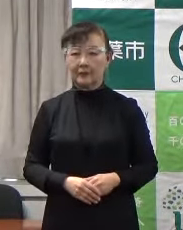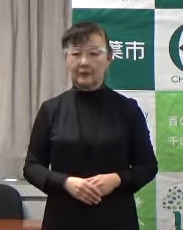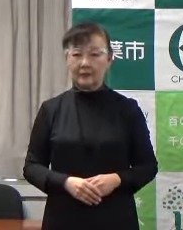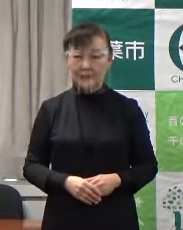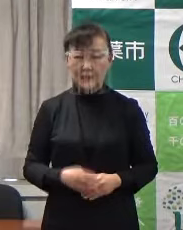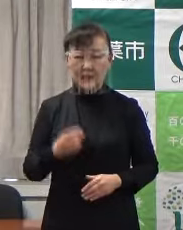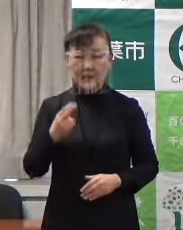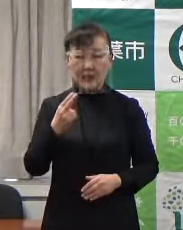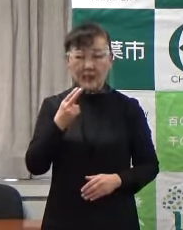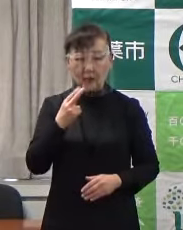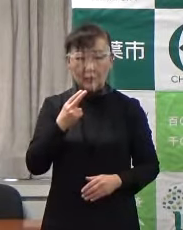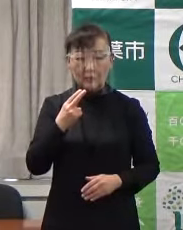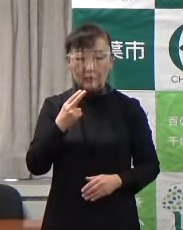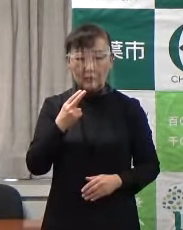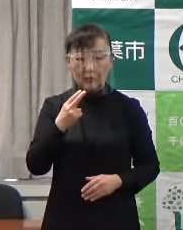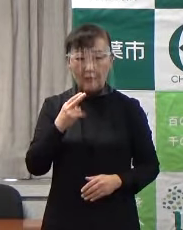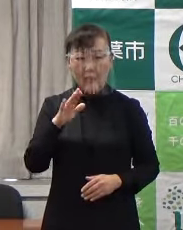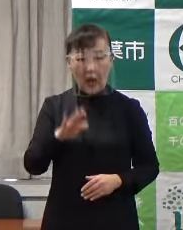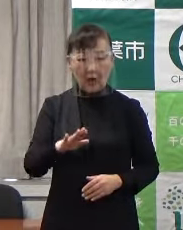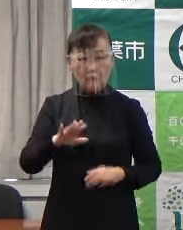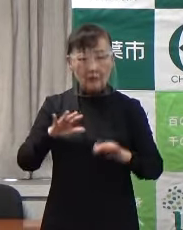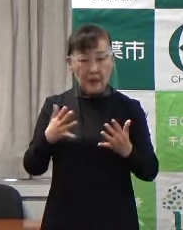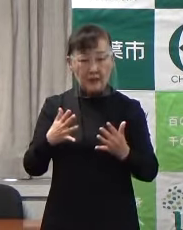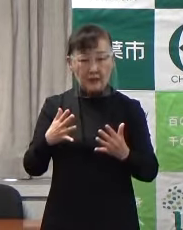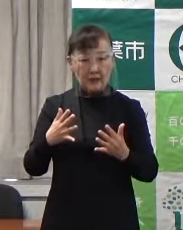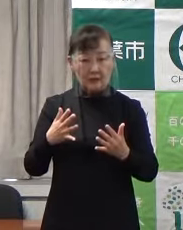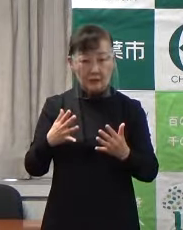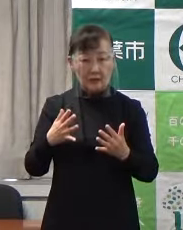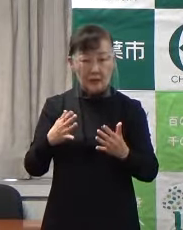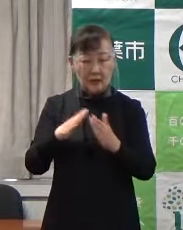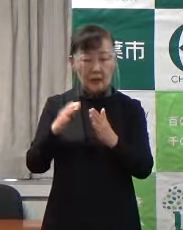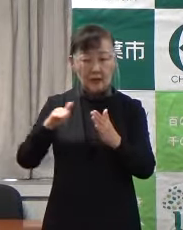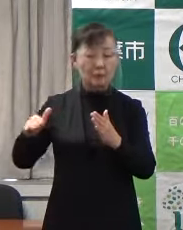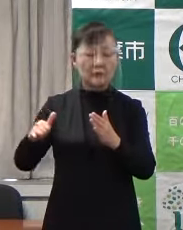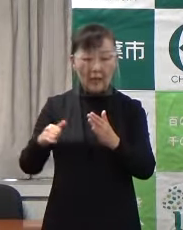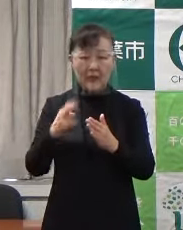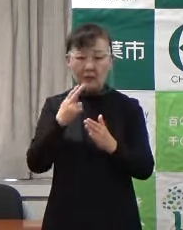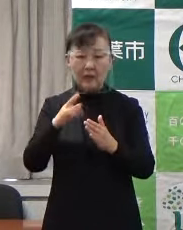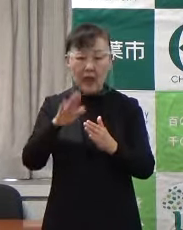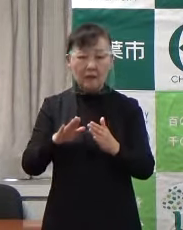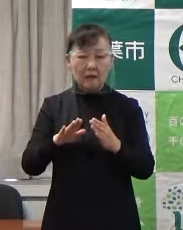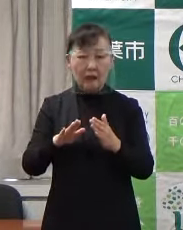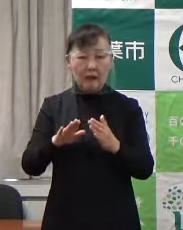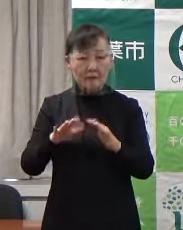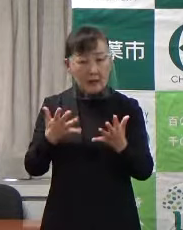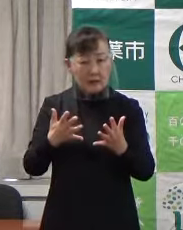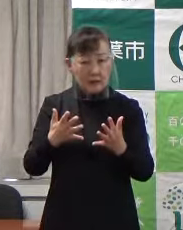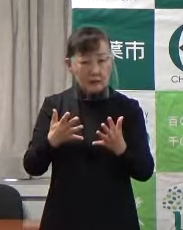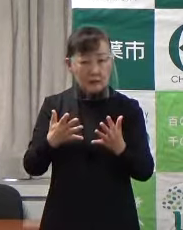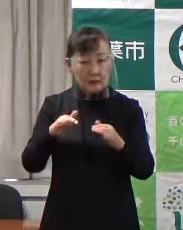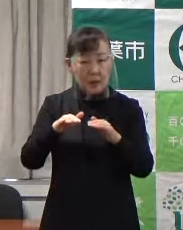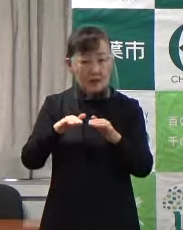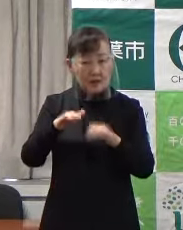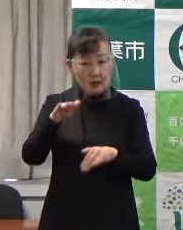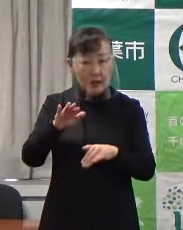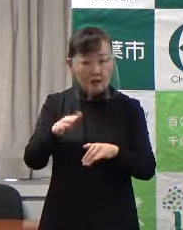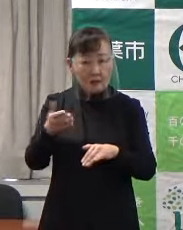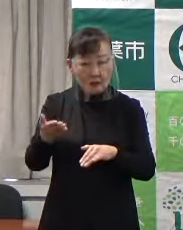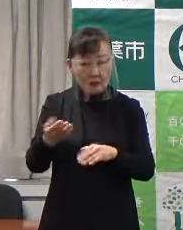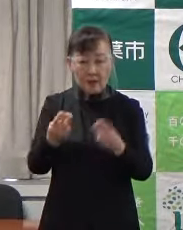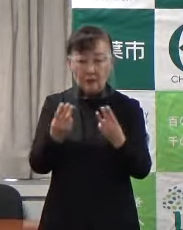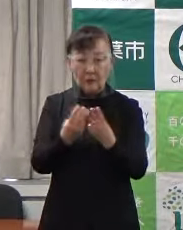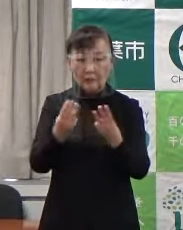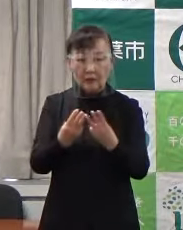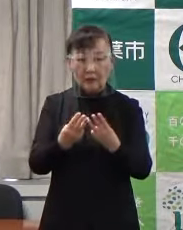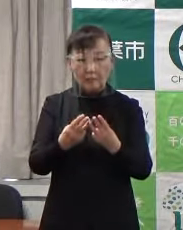その喫煙ありなしの割合について差があったのかなかったのかっていうところをお伺いしたいんですけども、具体的な数字はなくても大丈夫